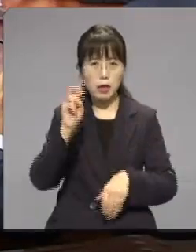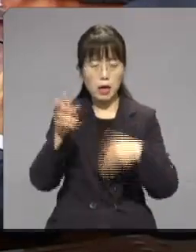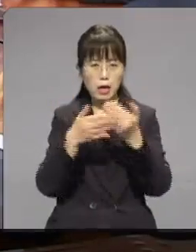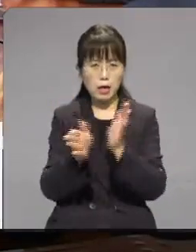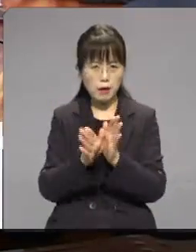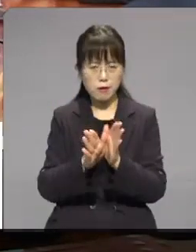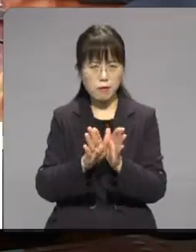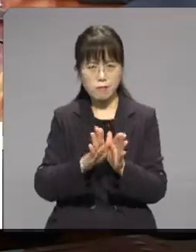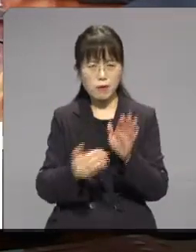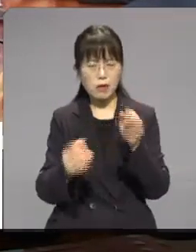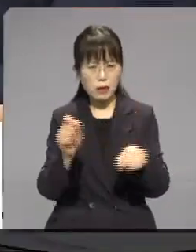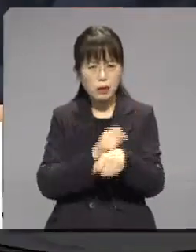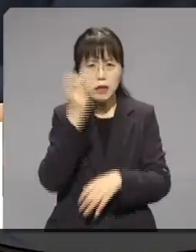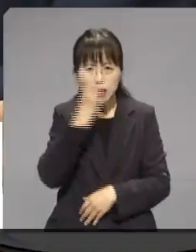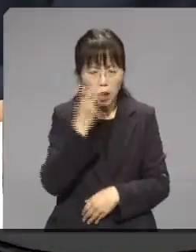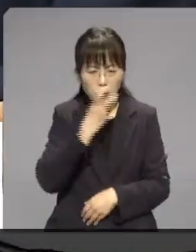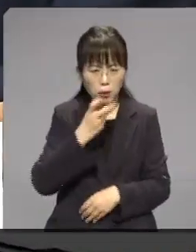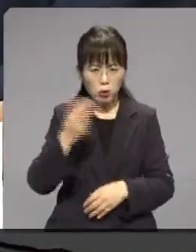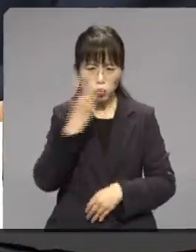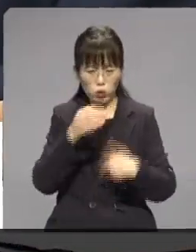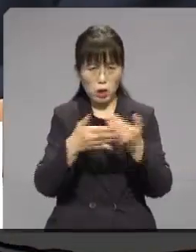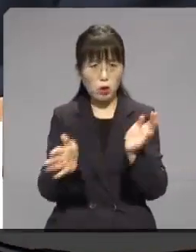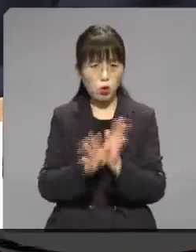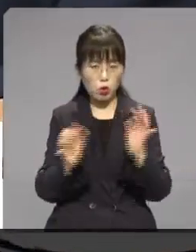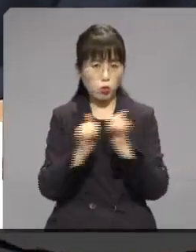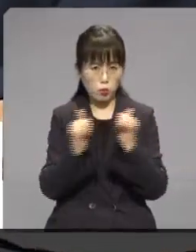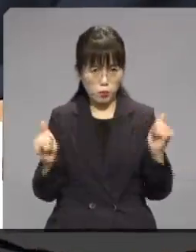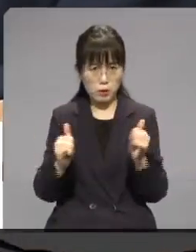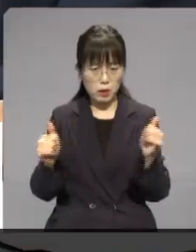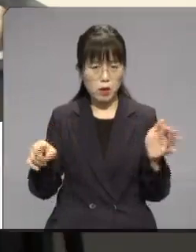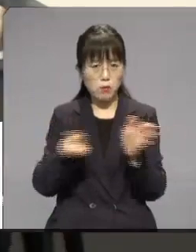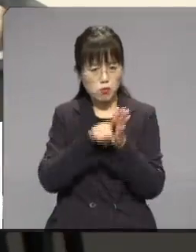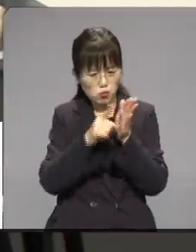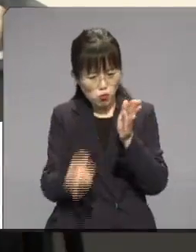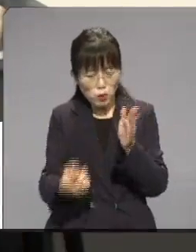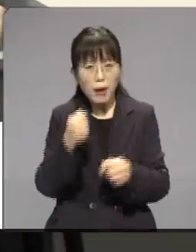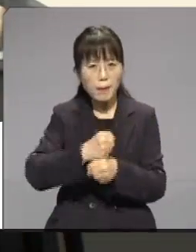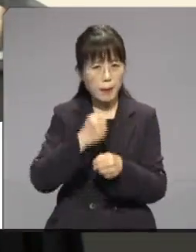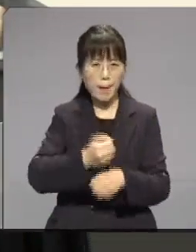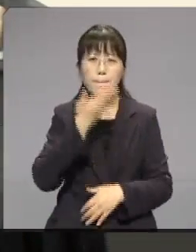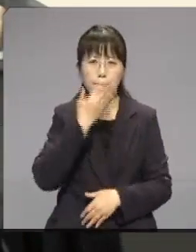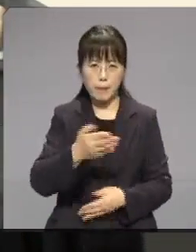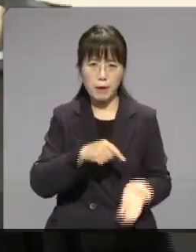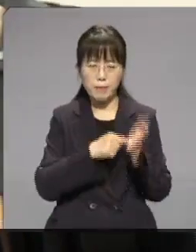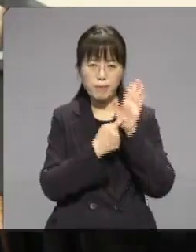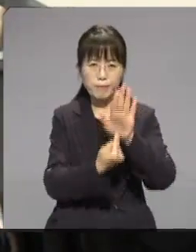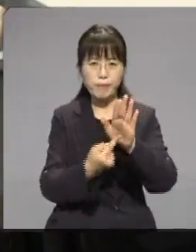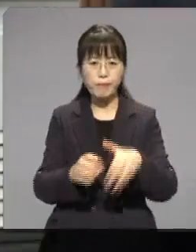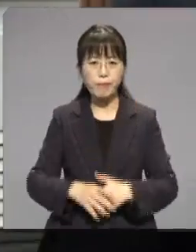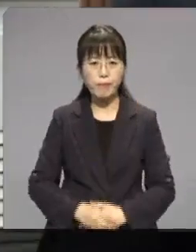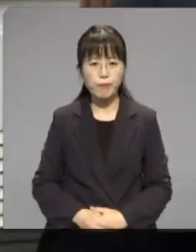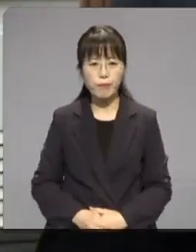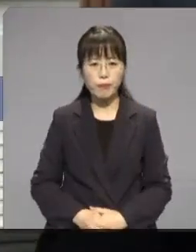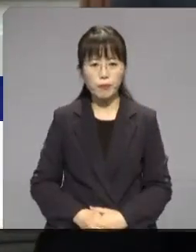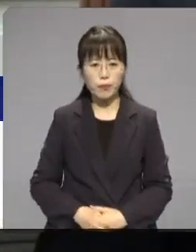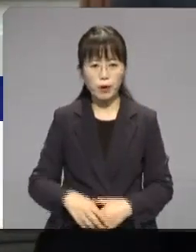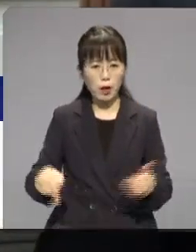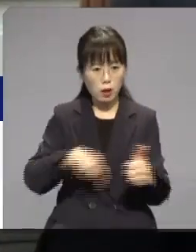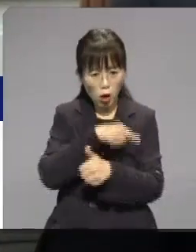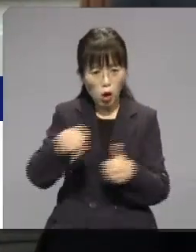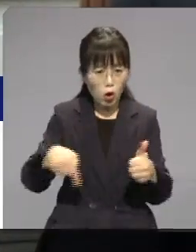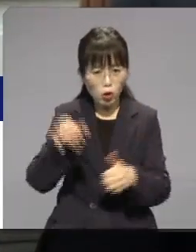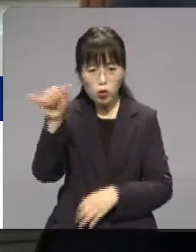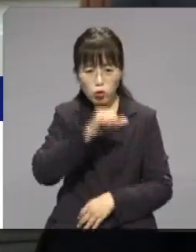야당의 무차별적 특검이 수사 당국에 대한 국민들의 불신을 조장할 수 있다고도 했습니다. 전국을